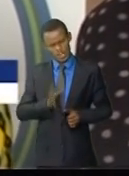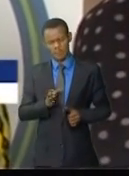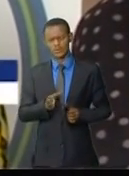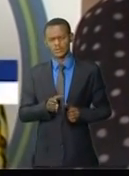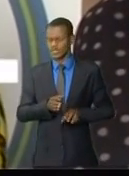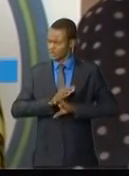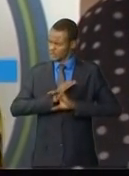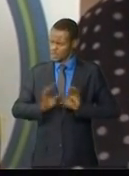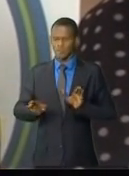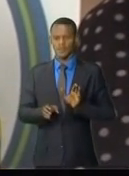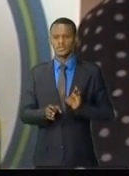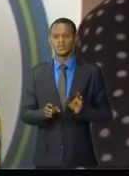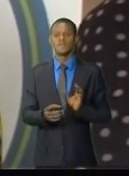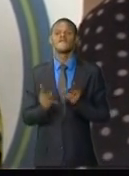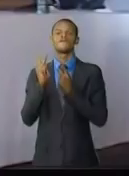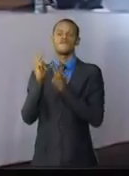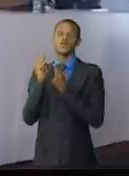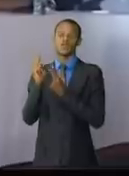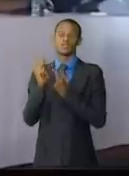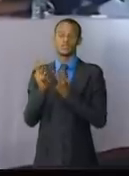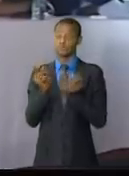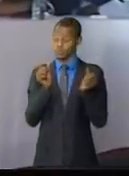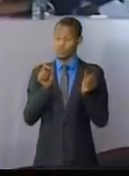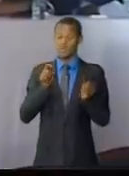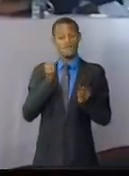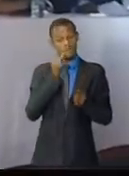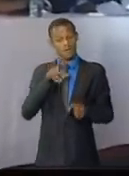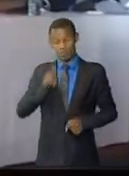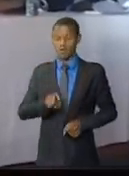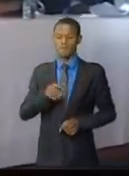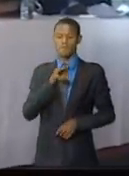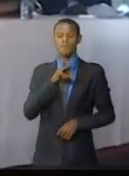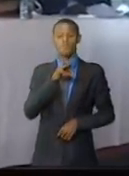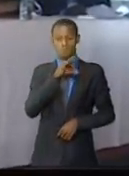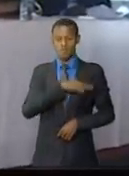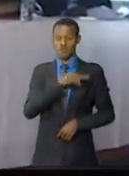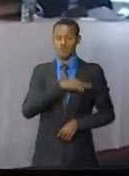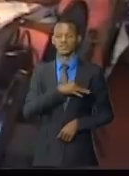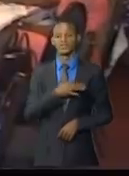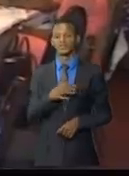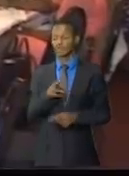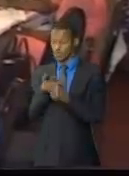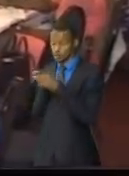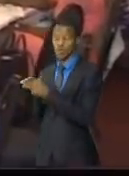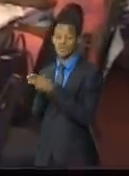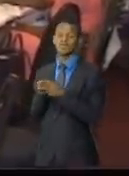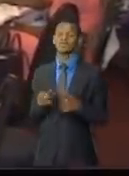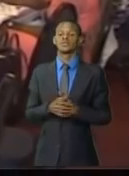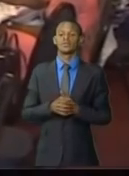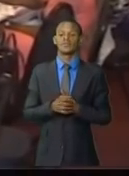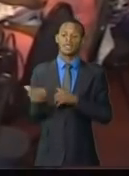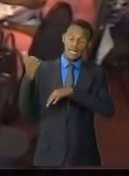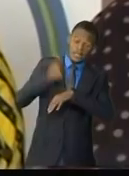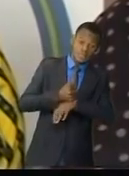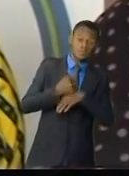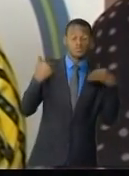aussi valorisées, que les femmes puissent bénéficier aussi des promotions, que les femmes puissent aussi participer à la prise de décision dans leurs